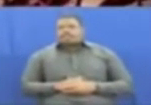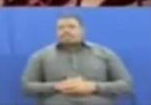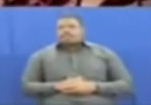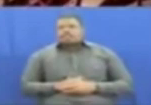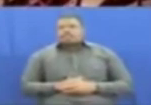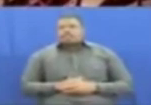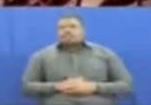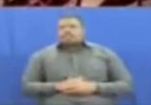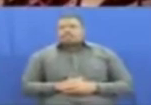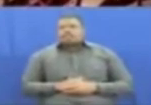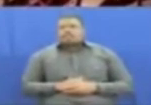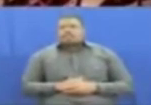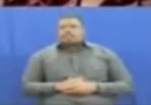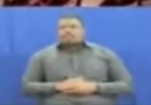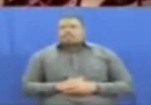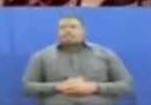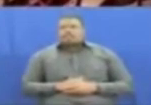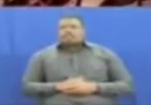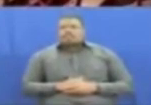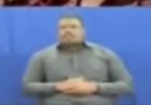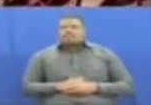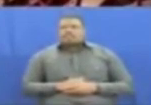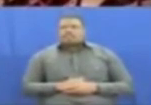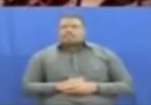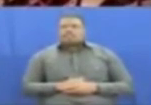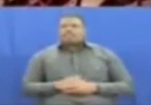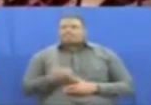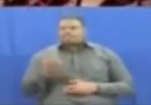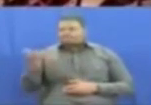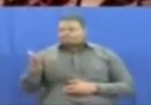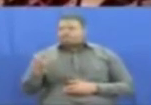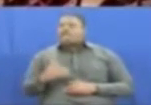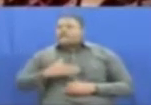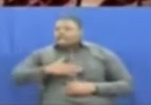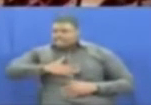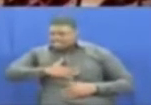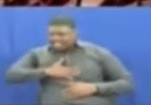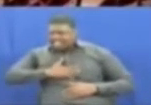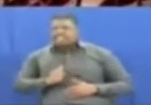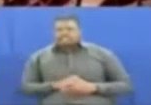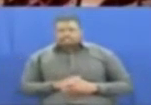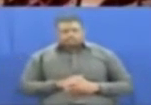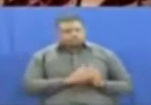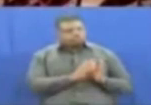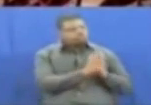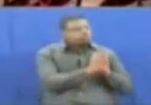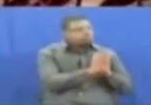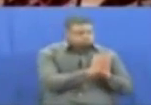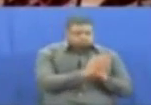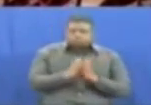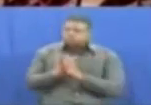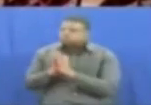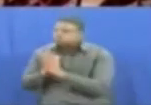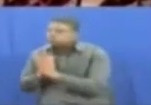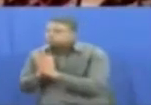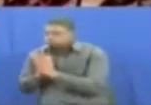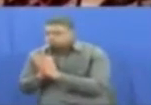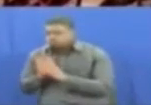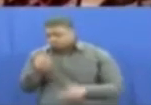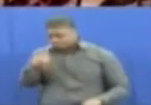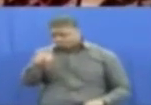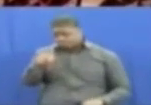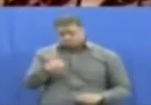mheshimiwa. Asante sana. Nawashukuru waheshimiwa wabunge wote wawili, mmeongea almost kitu kile kile, na msisitizo wenu ni